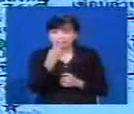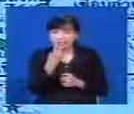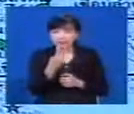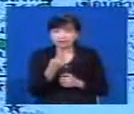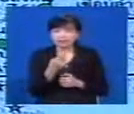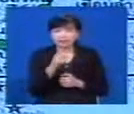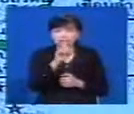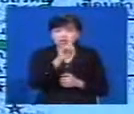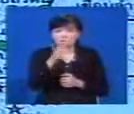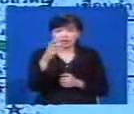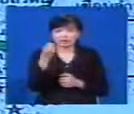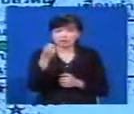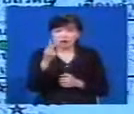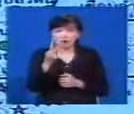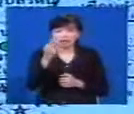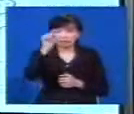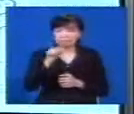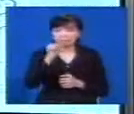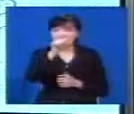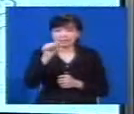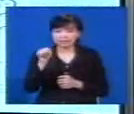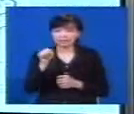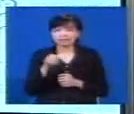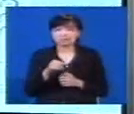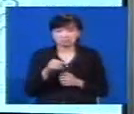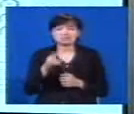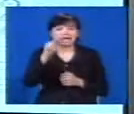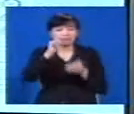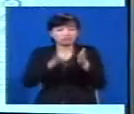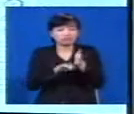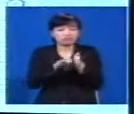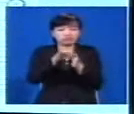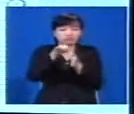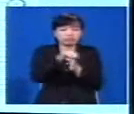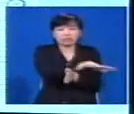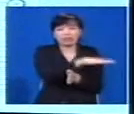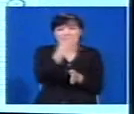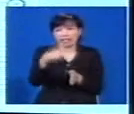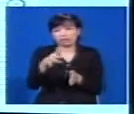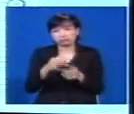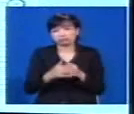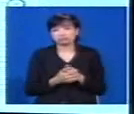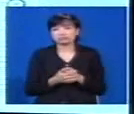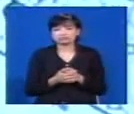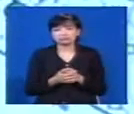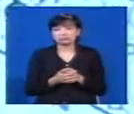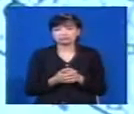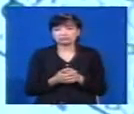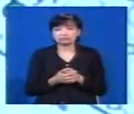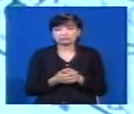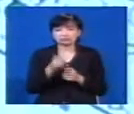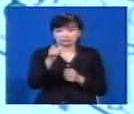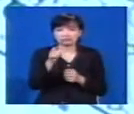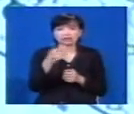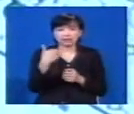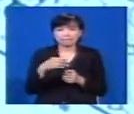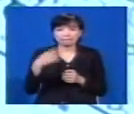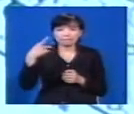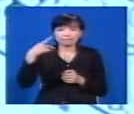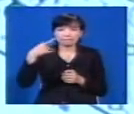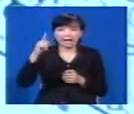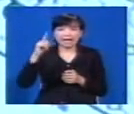ซ็นต์นะหมายความว่าม ันเกินไปแล้ว เกินไปแล้วก็คือน้ำล้นเขื่อนตอนนี ้ครับ น้ำล้นเขื่อนเพราะฉะนั้นน้ำล้นเขื่อนป่าสักก็คือจ